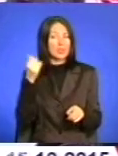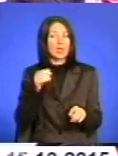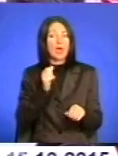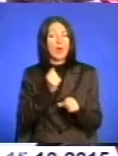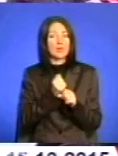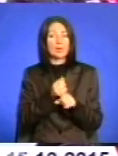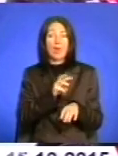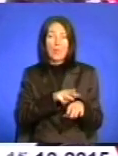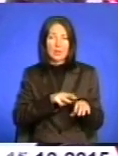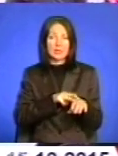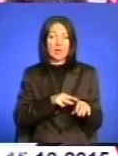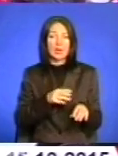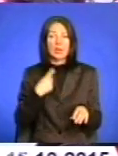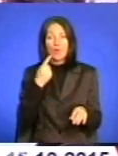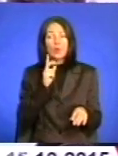попали,